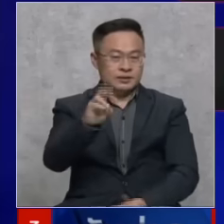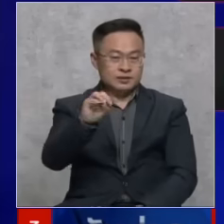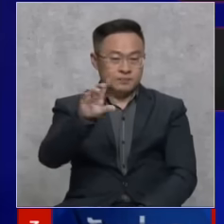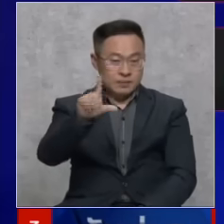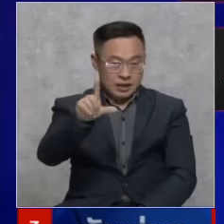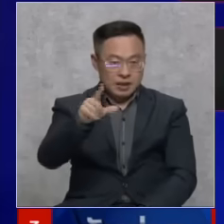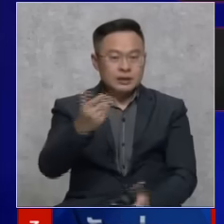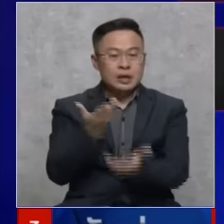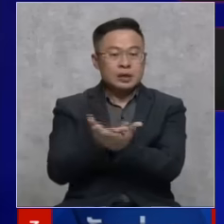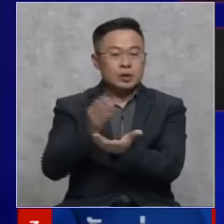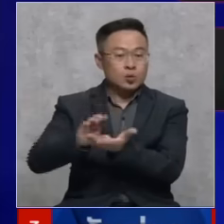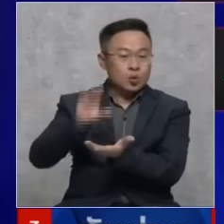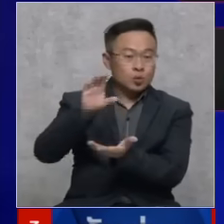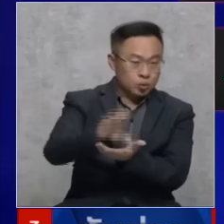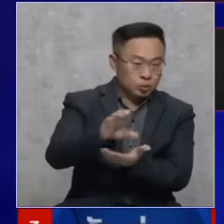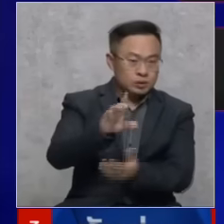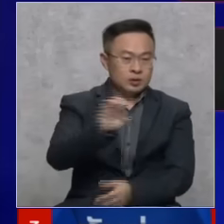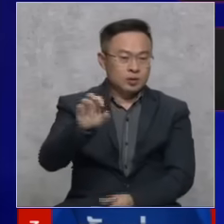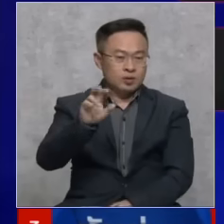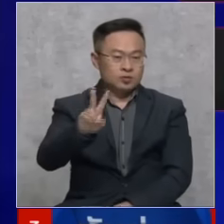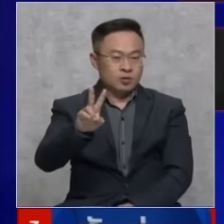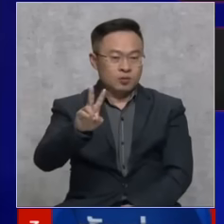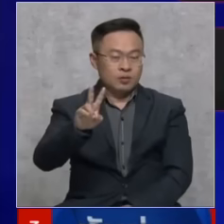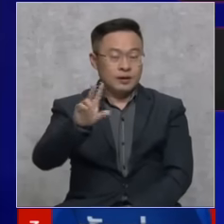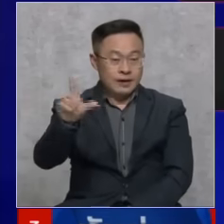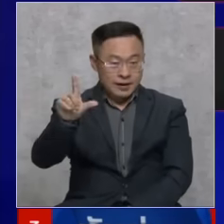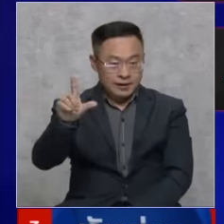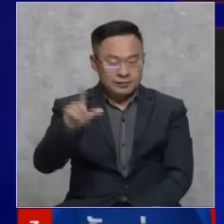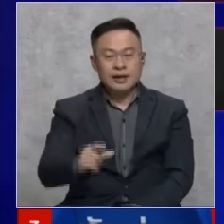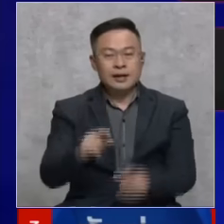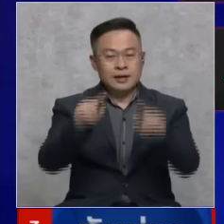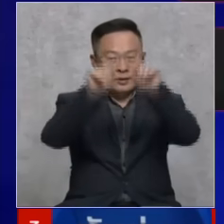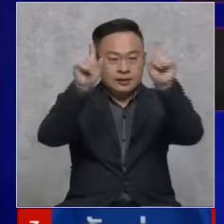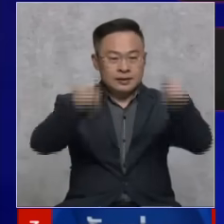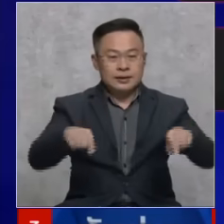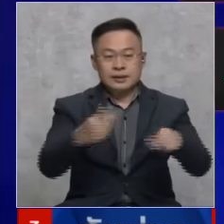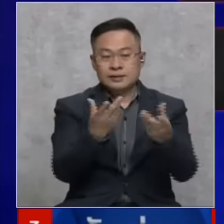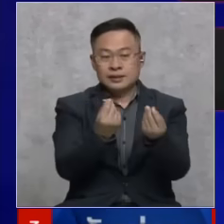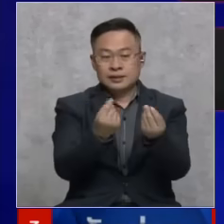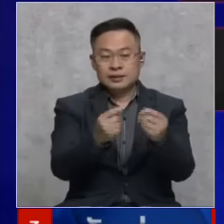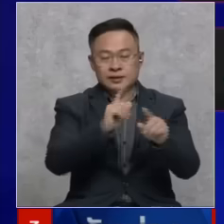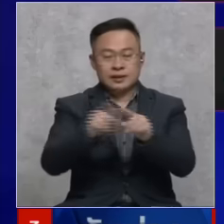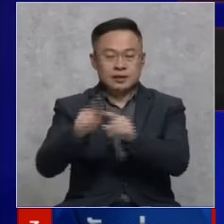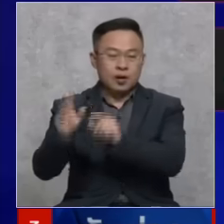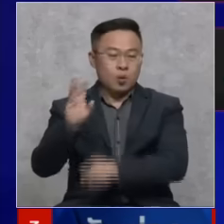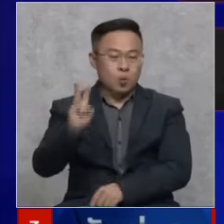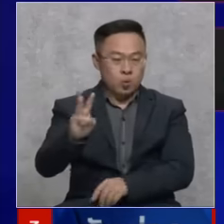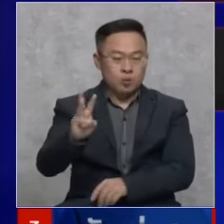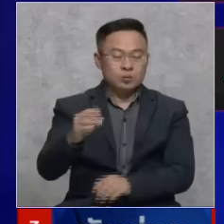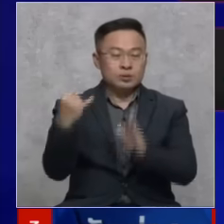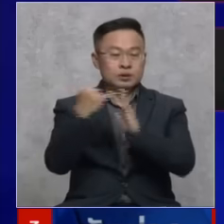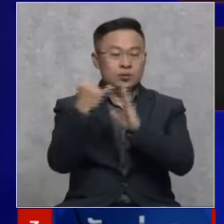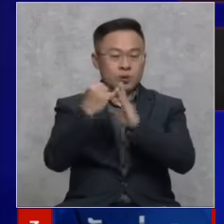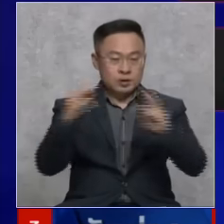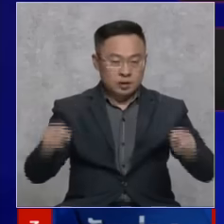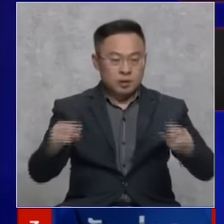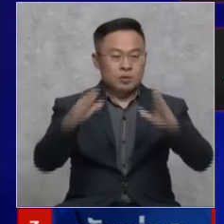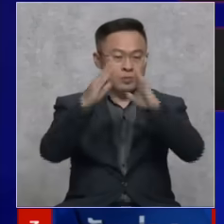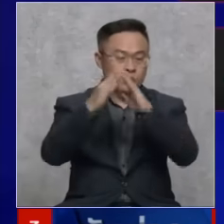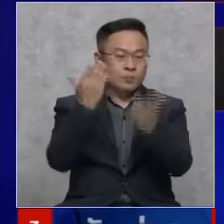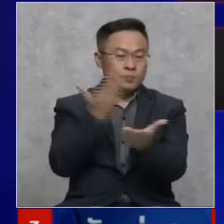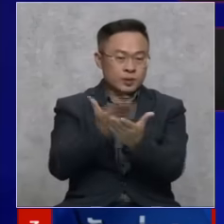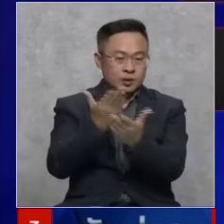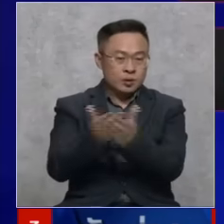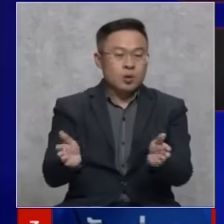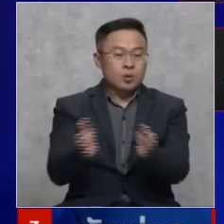งินลงทุนก็ประมาณ102ล้านบาทนะคะที่ดินเนี่ย6แปลงจังหวัดนครปฐมรวม27ล้านบาท